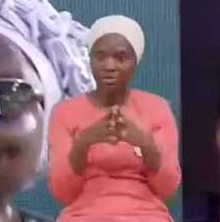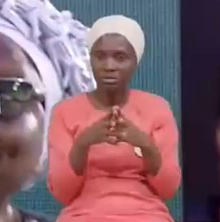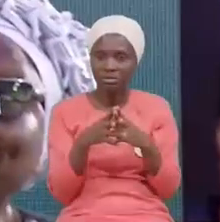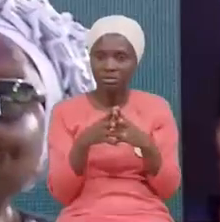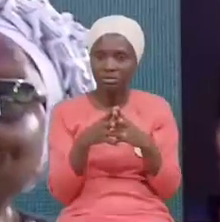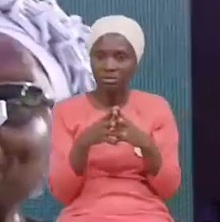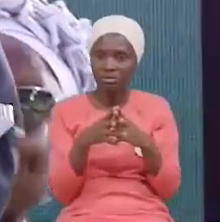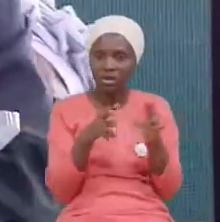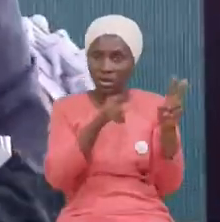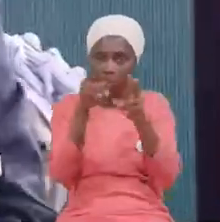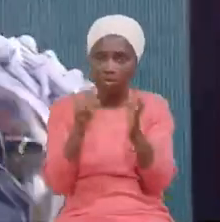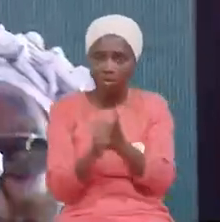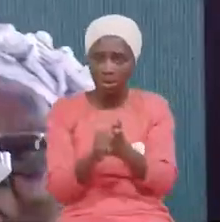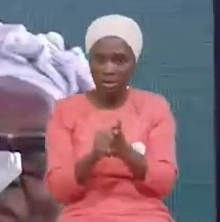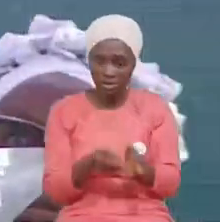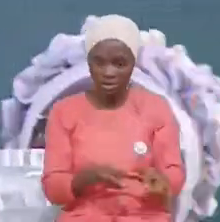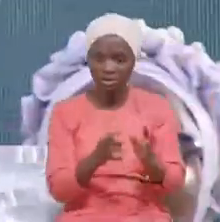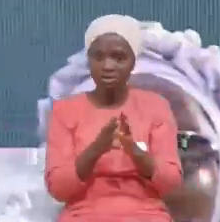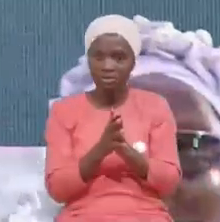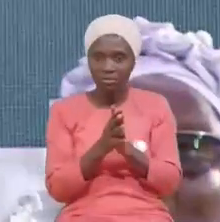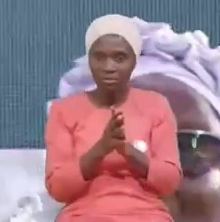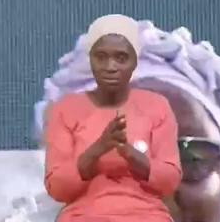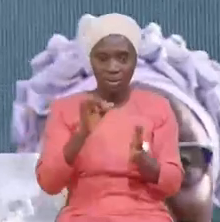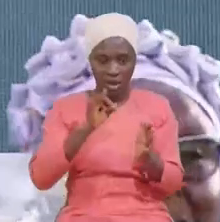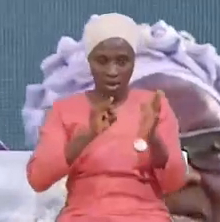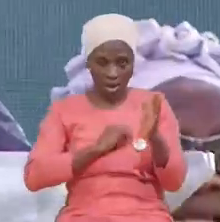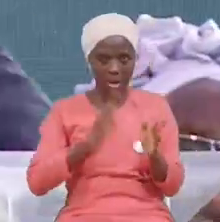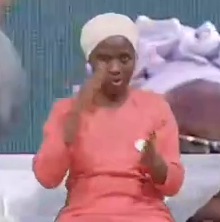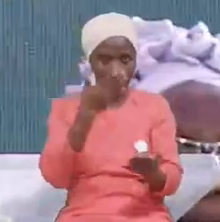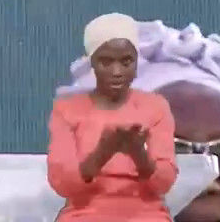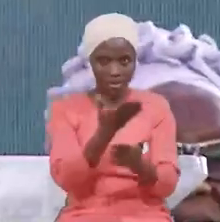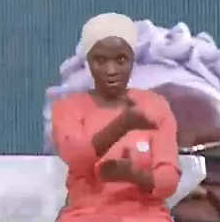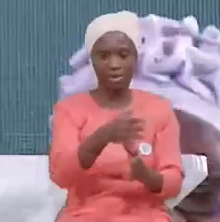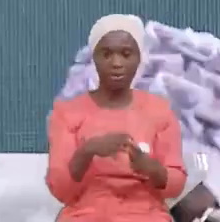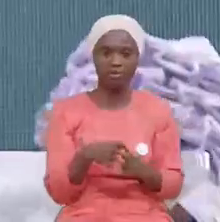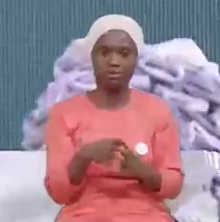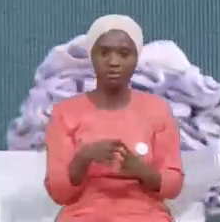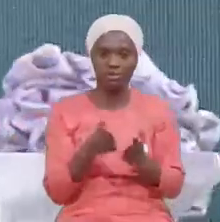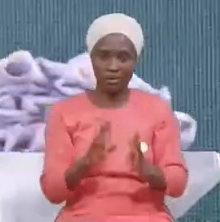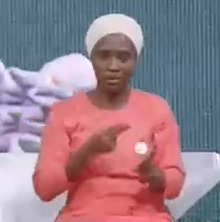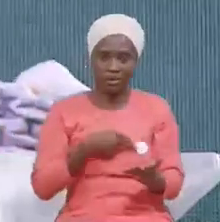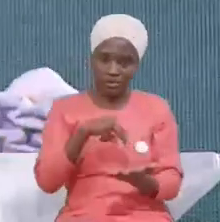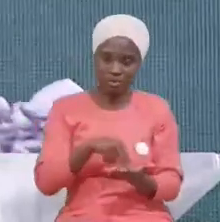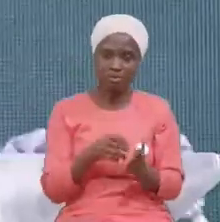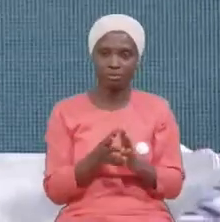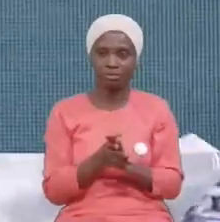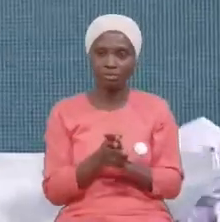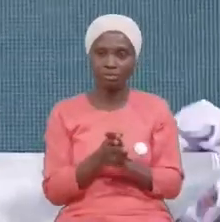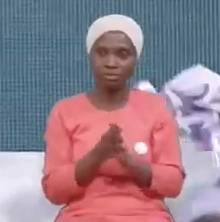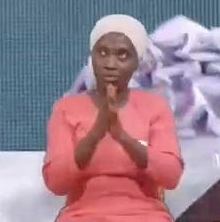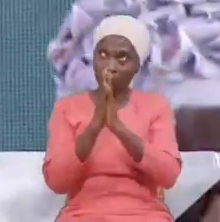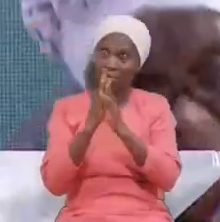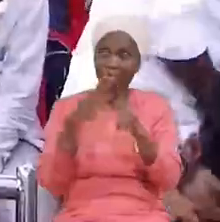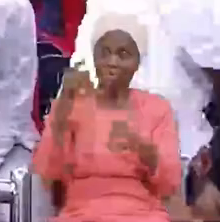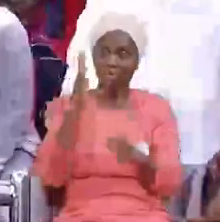sur le chemin et j'y arriverai. Levons-nous maintenant et nous allons parler à Dieu